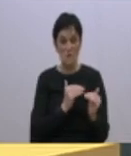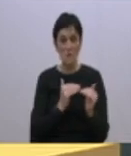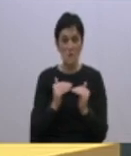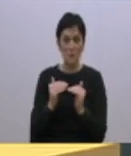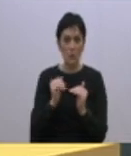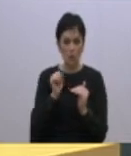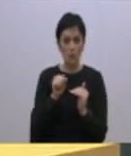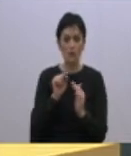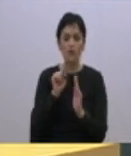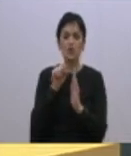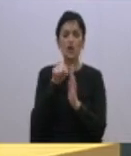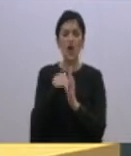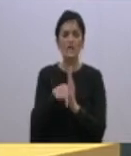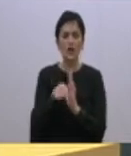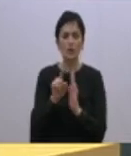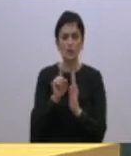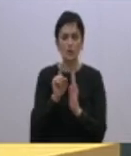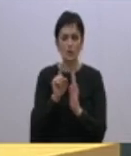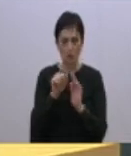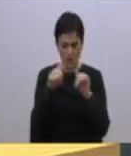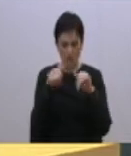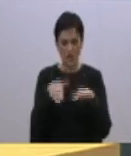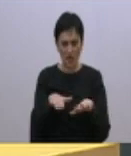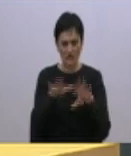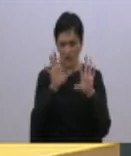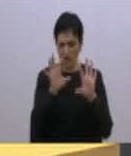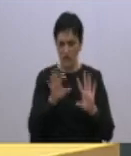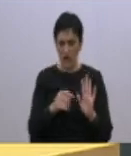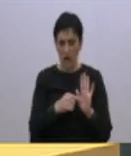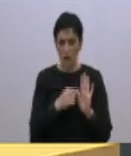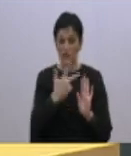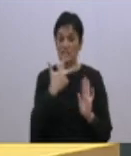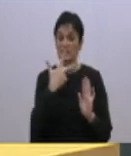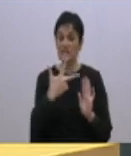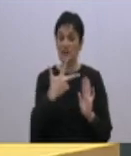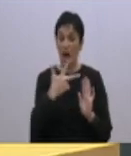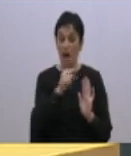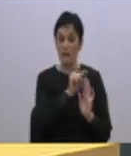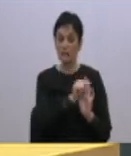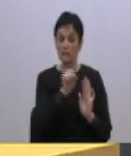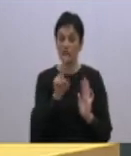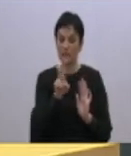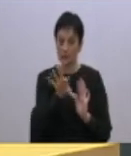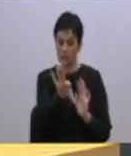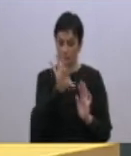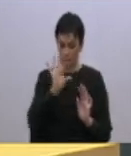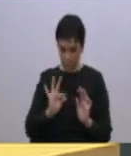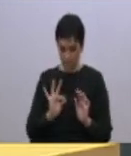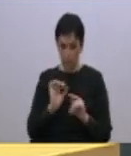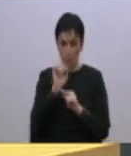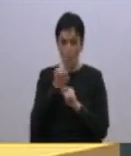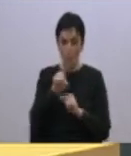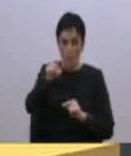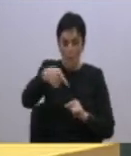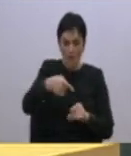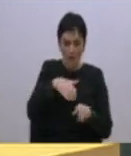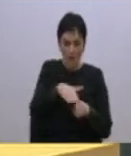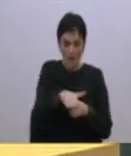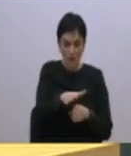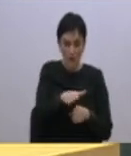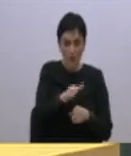შეიძლება ჩავერიოთ რომ დავადგინოთ კანონით რომ ამ სამიდან გამოვლენილი იქნეს ვინმე მოვალეობის შემსრულებელი ანუ